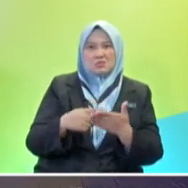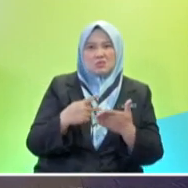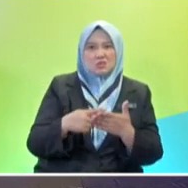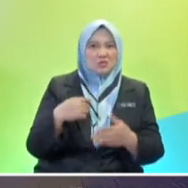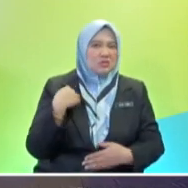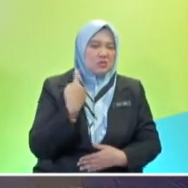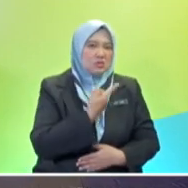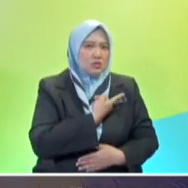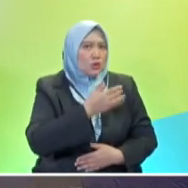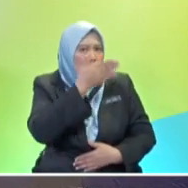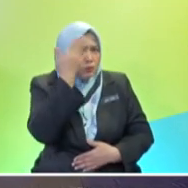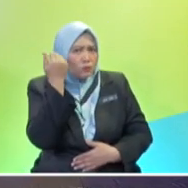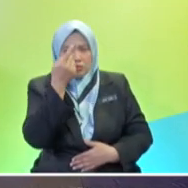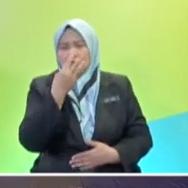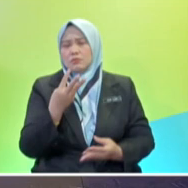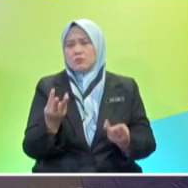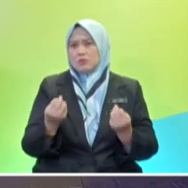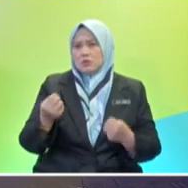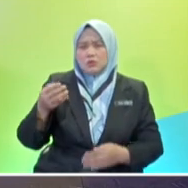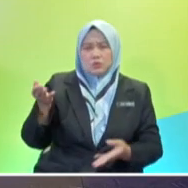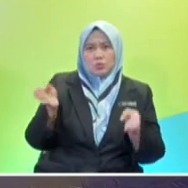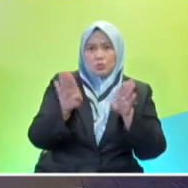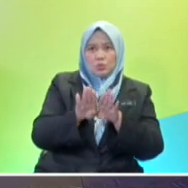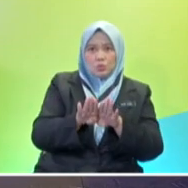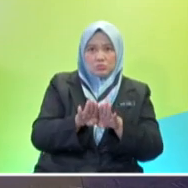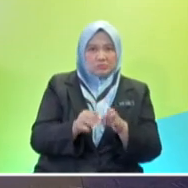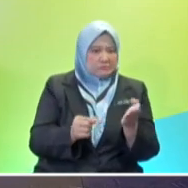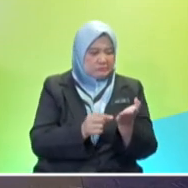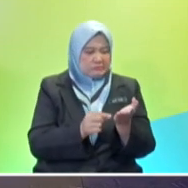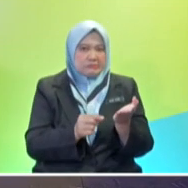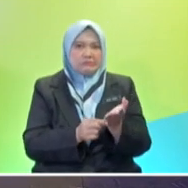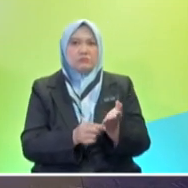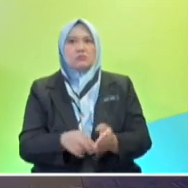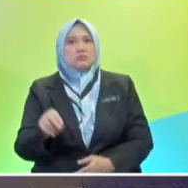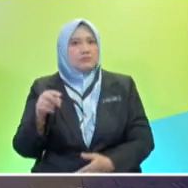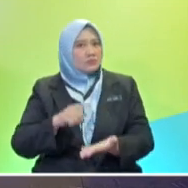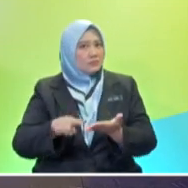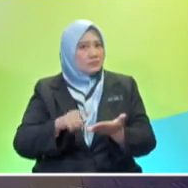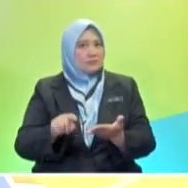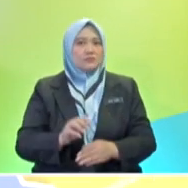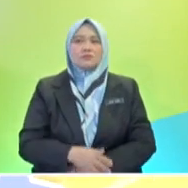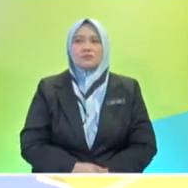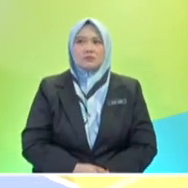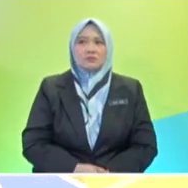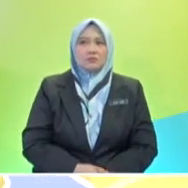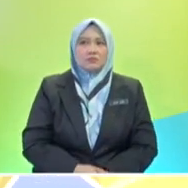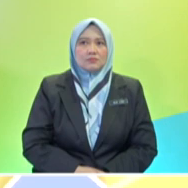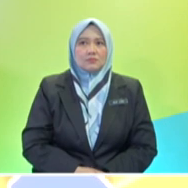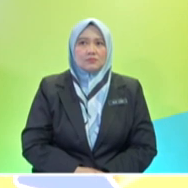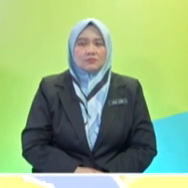Terima kasih Dayan kerana mengingatkan kami. Baik, seterusnya. Hanan? Hana, Hana sudah,